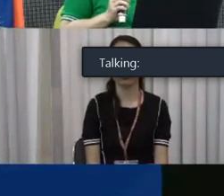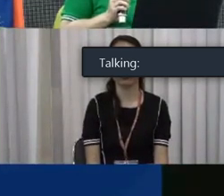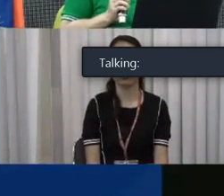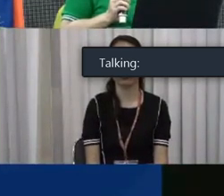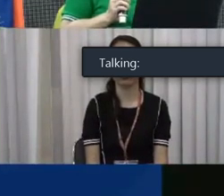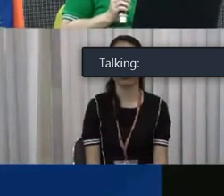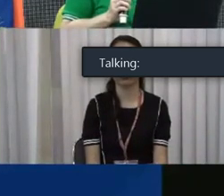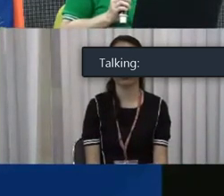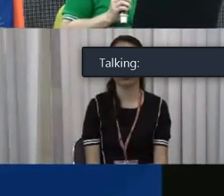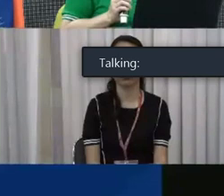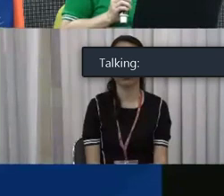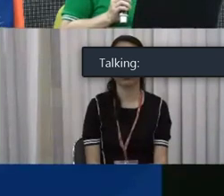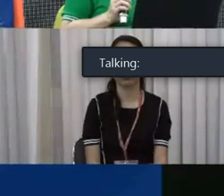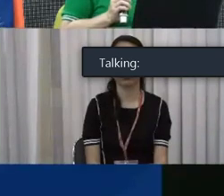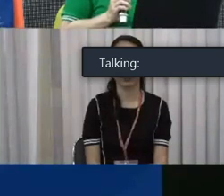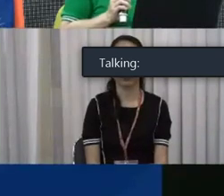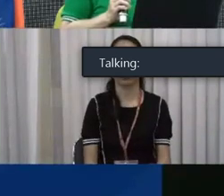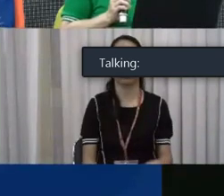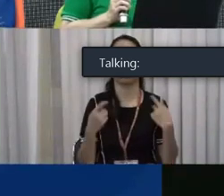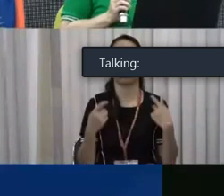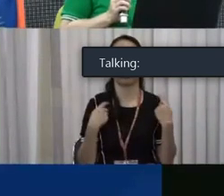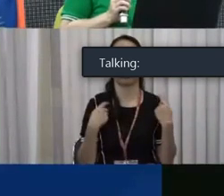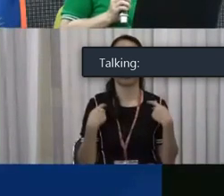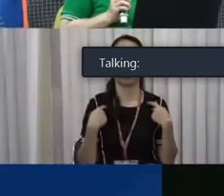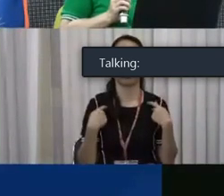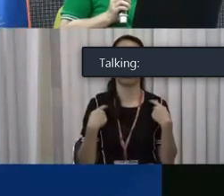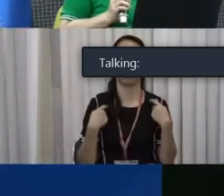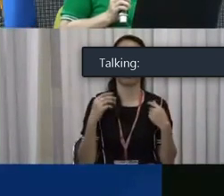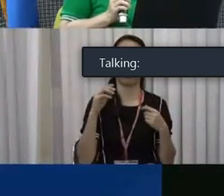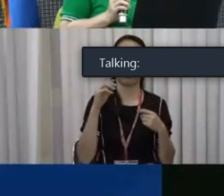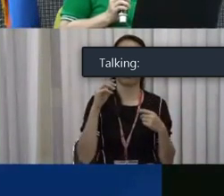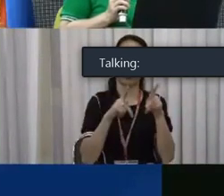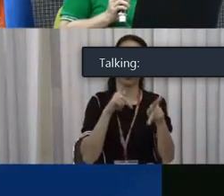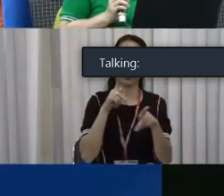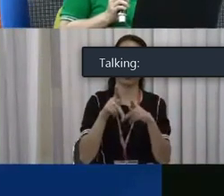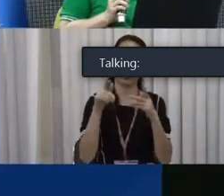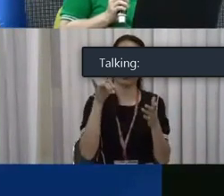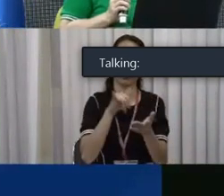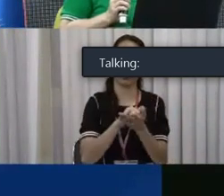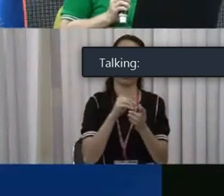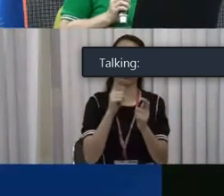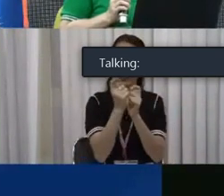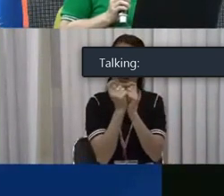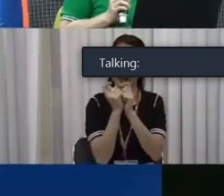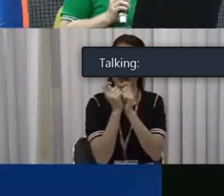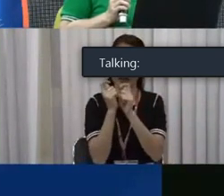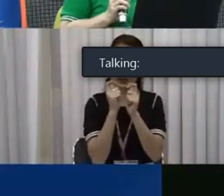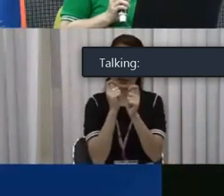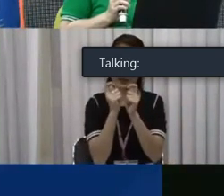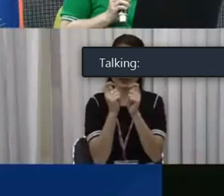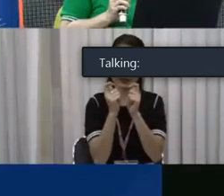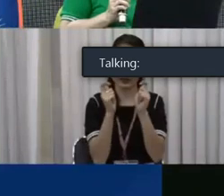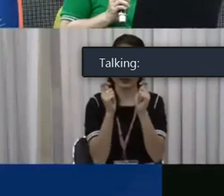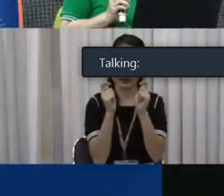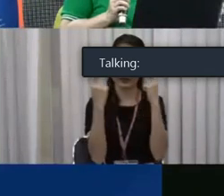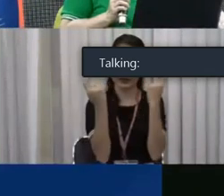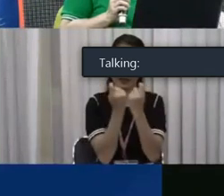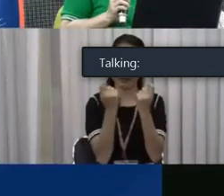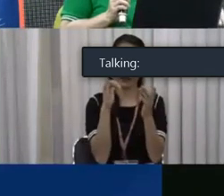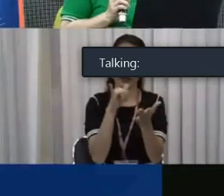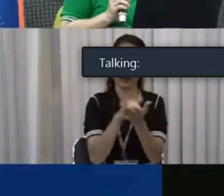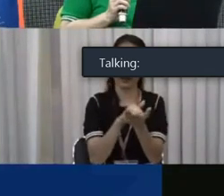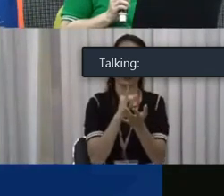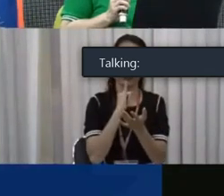ka committee nga in charge sa kanabitong na ay mga kanang